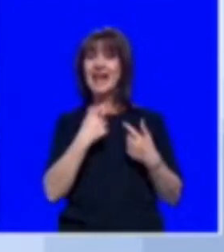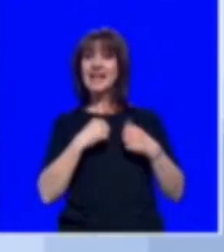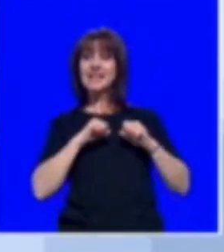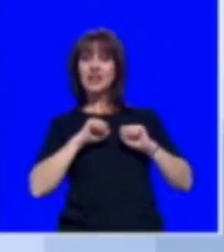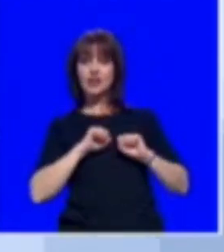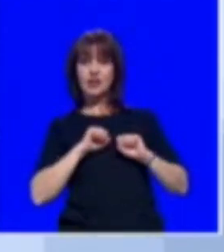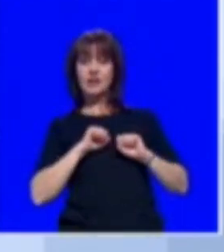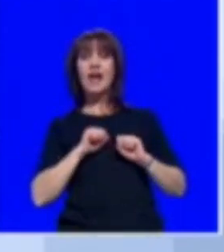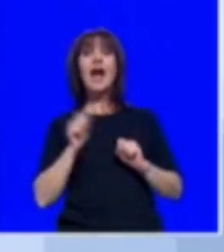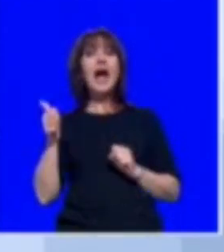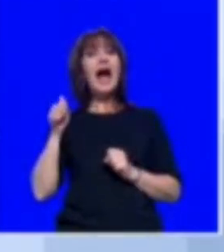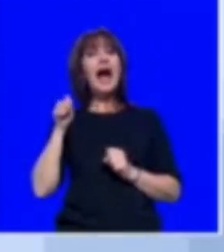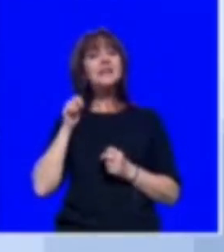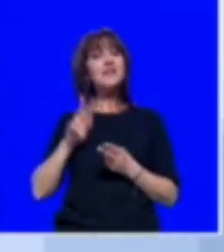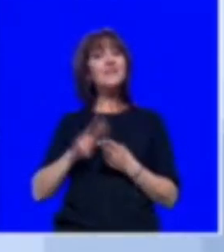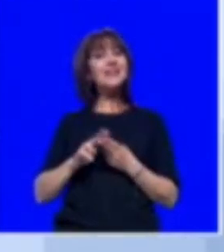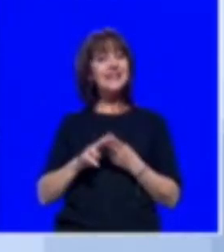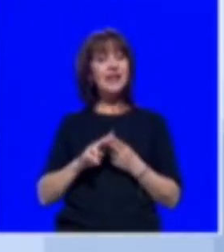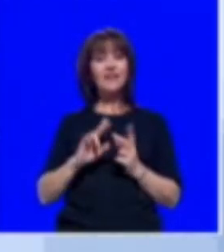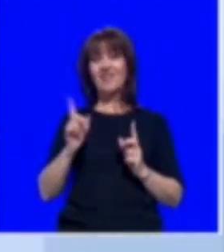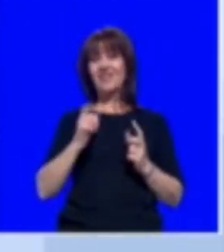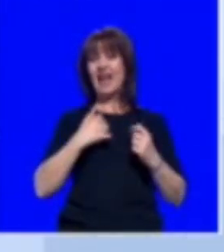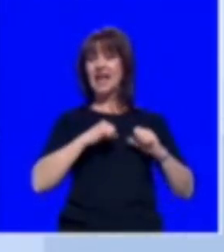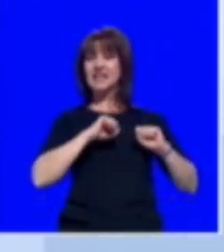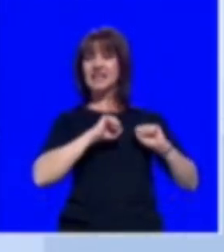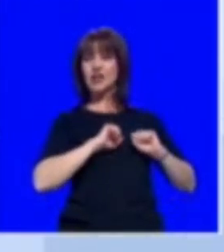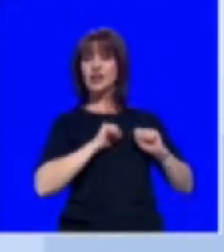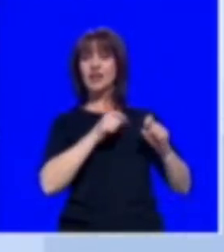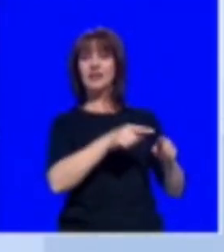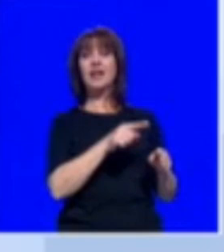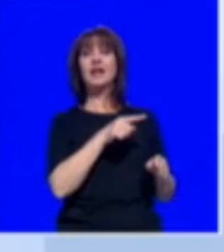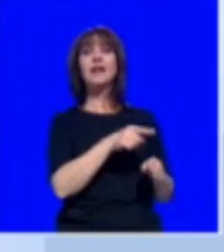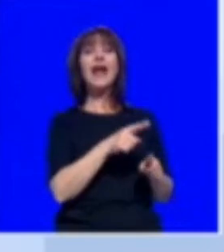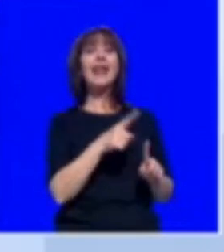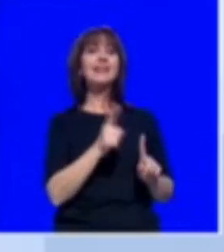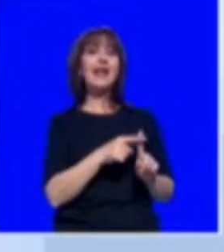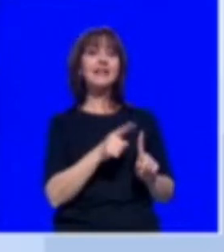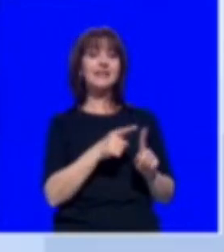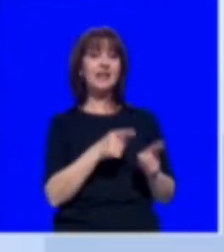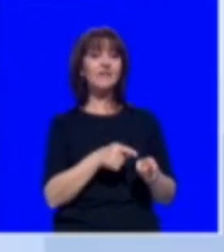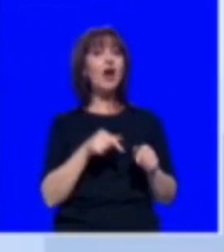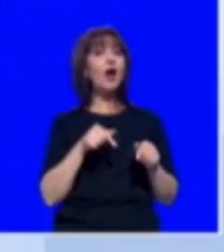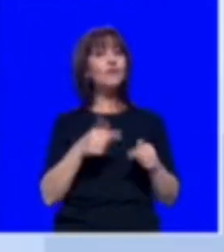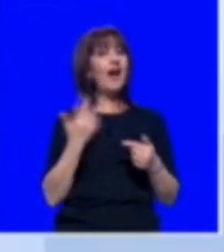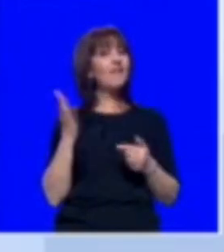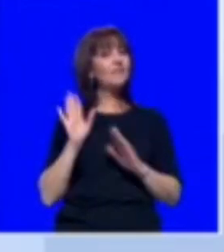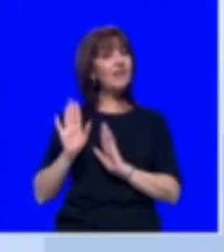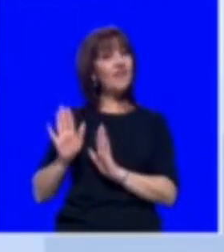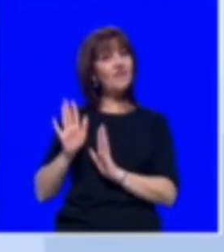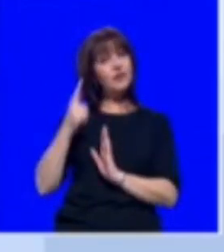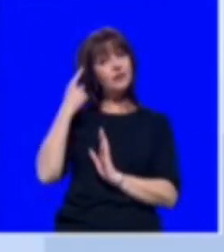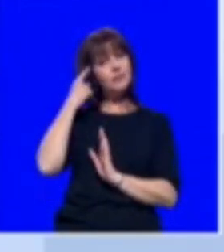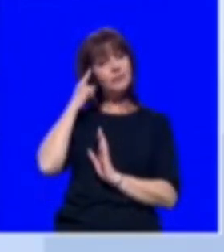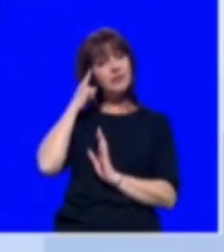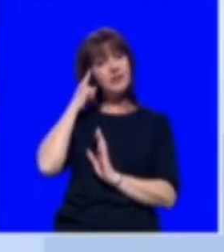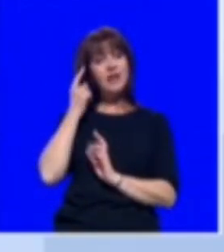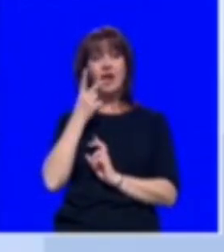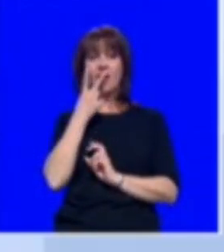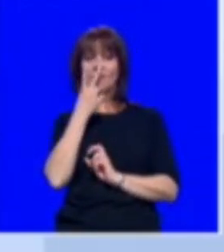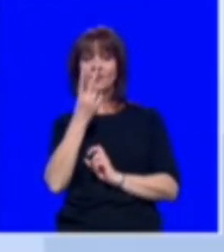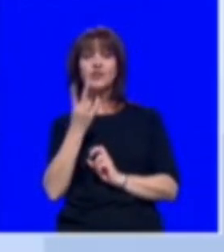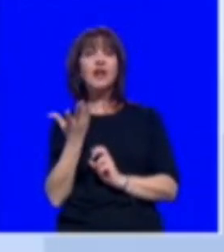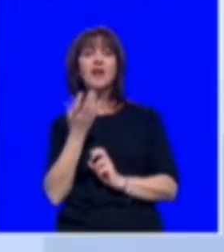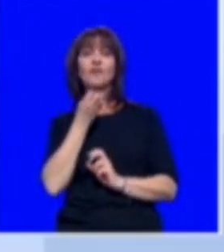Асен Василев не защити Терзиев. Това казвам, че това е вашия поглед обаче на ситуацията. Виждате какво става в